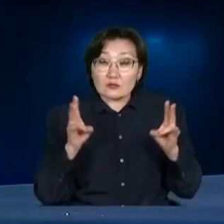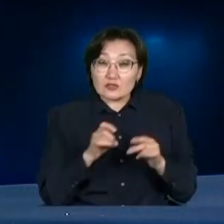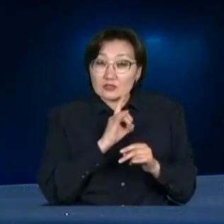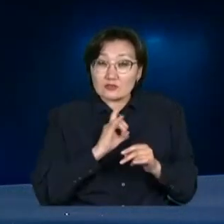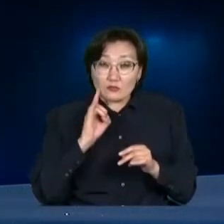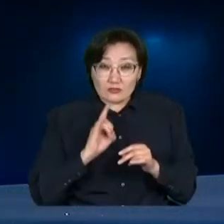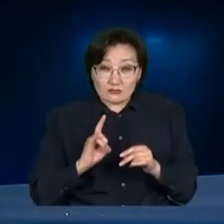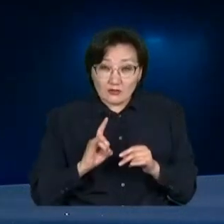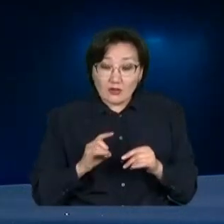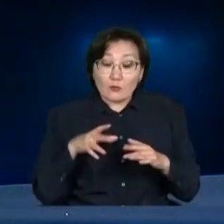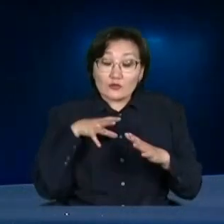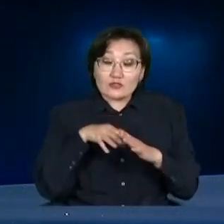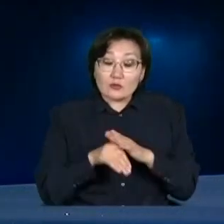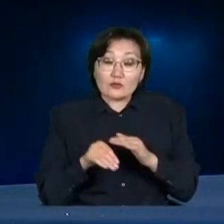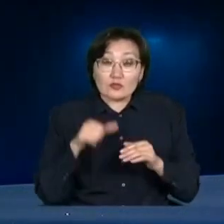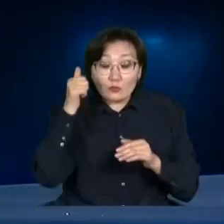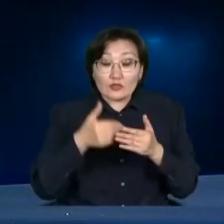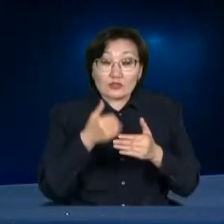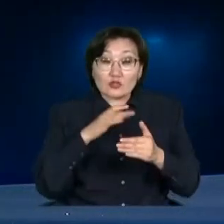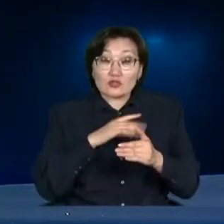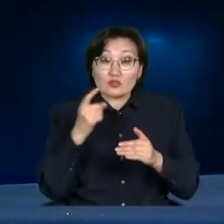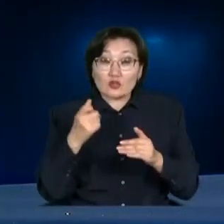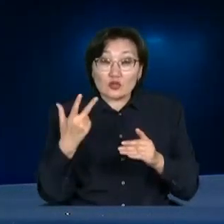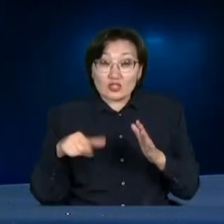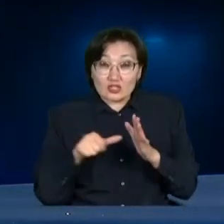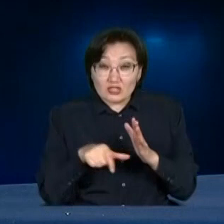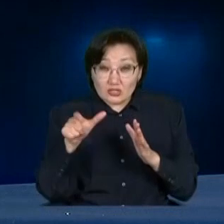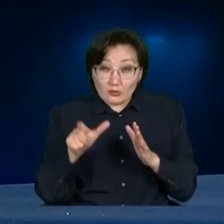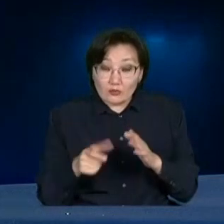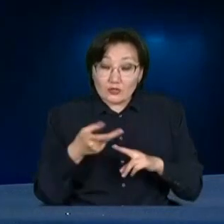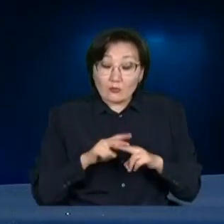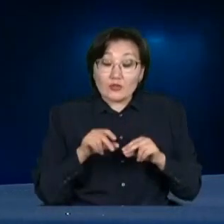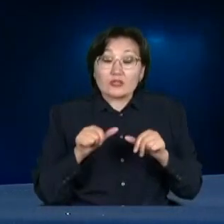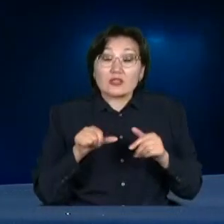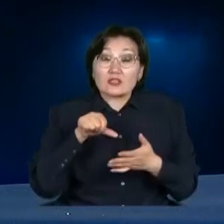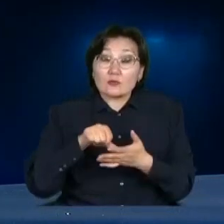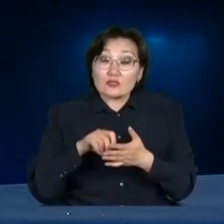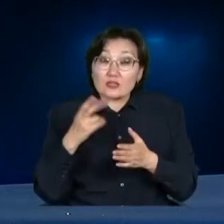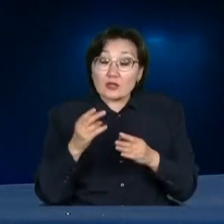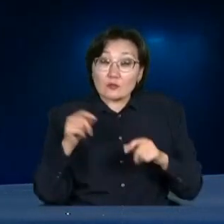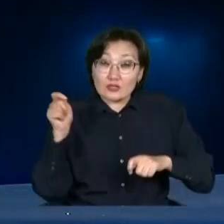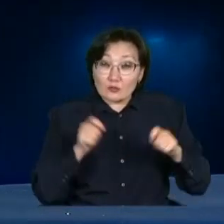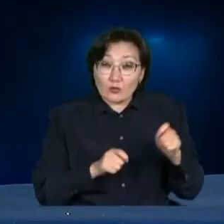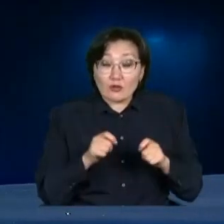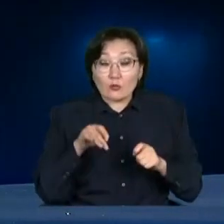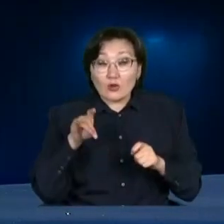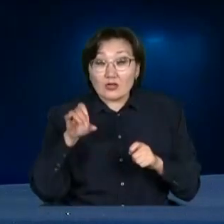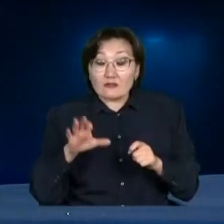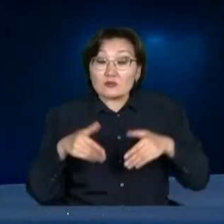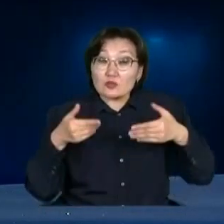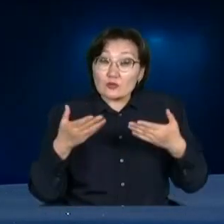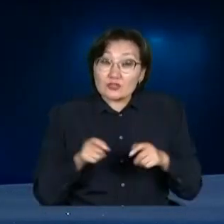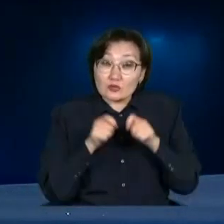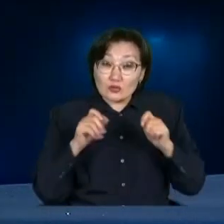семейной тирании, в то время как годом ранее их было 136 человек. На этом фоне член национального курултая Айман Умарова